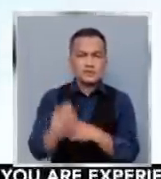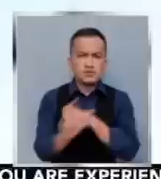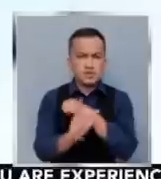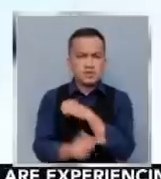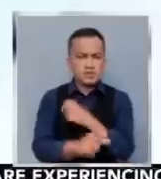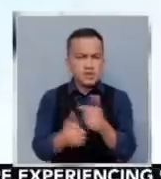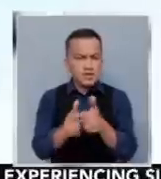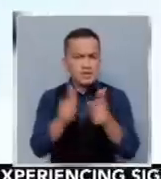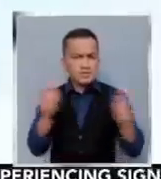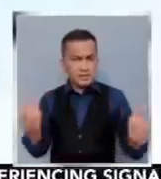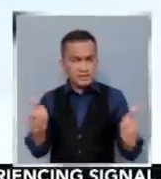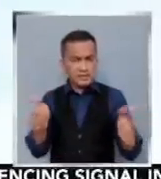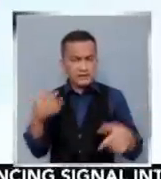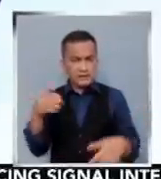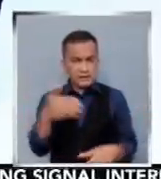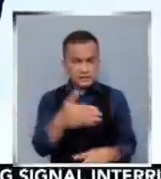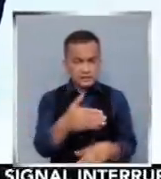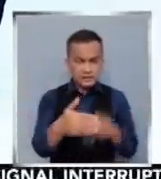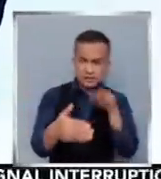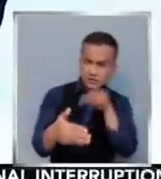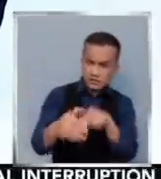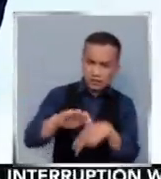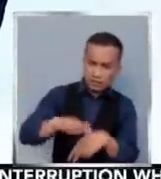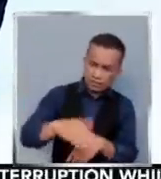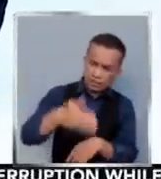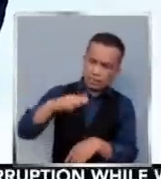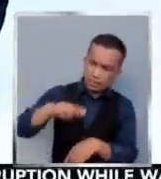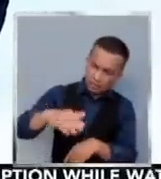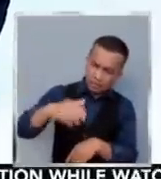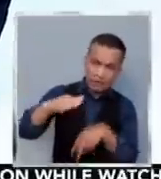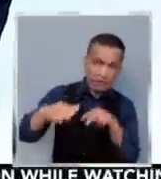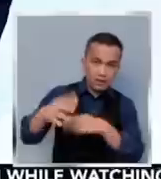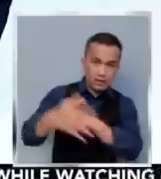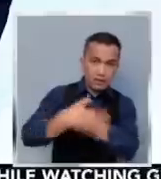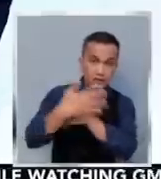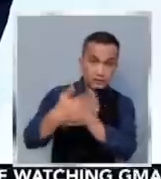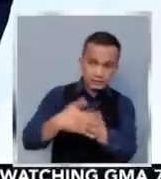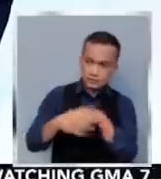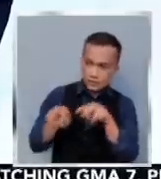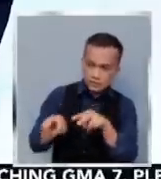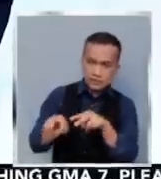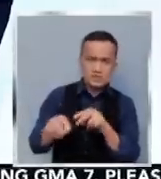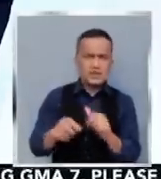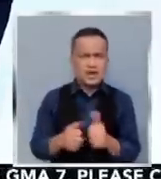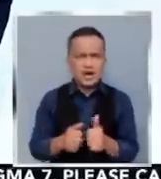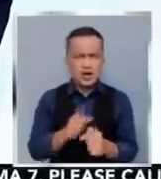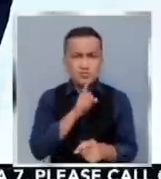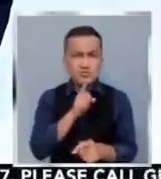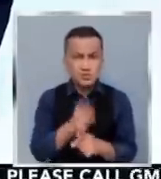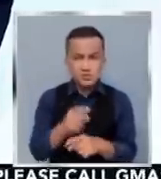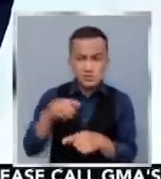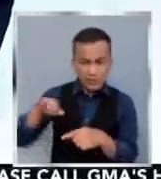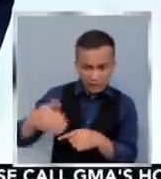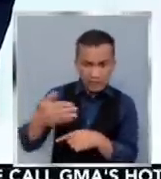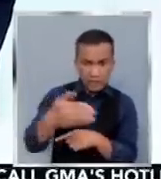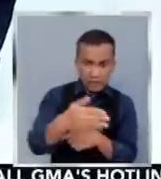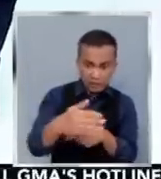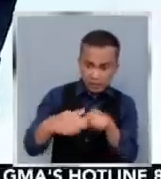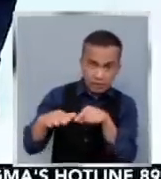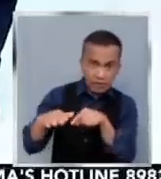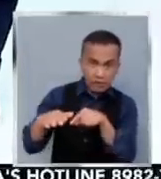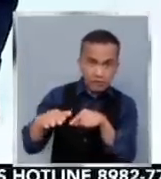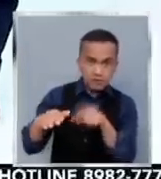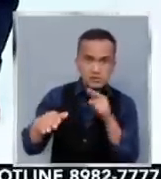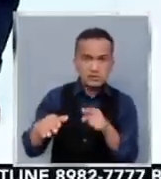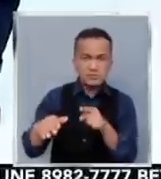isda ang namataang palutang-lutang sa kanilang dalampasigan. Pero gaano katotoong ang naturang isda, isa raw